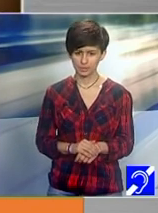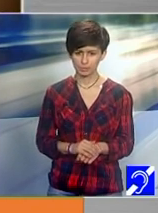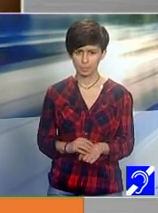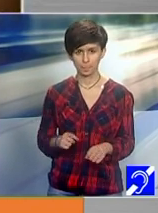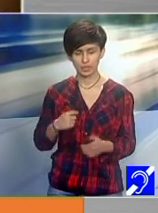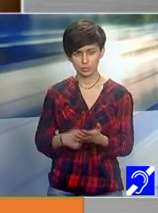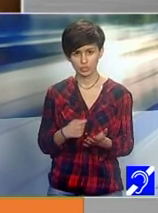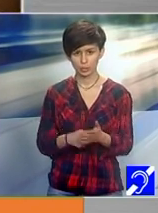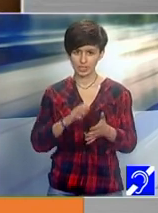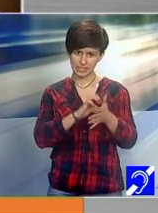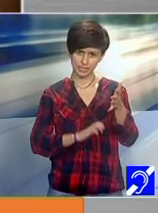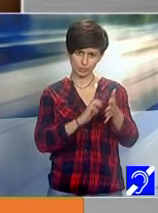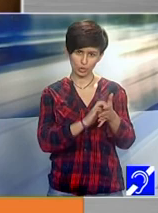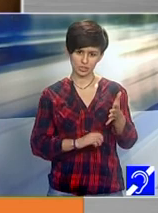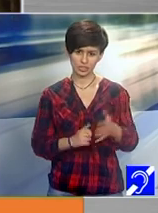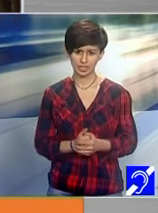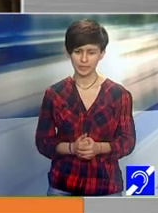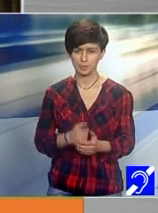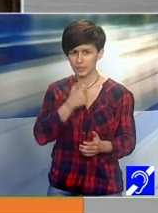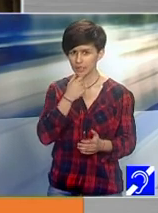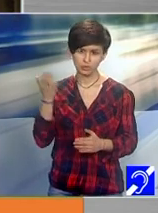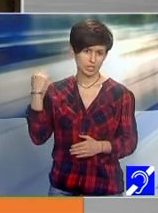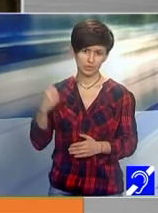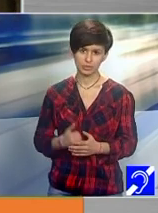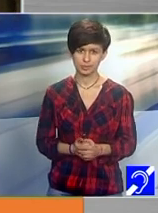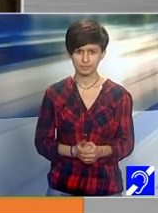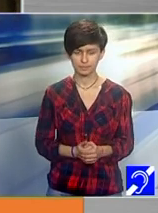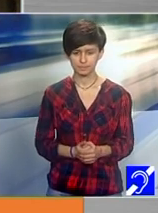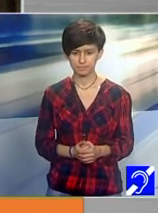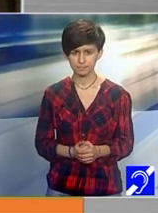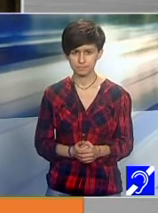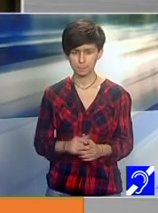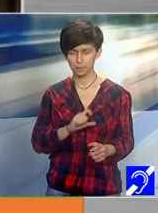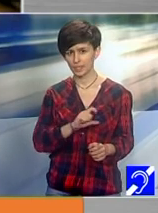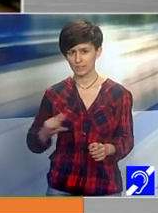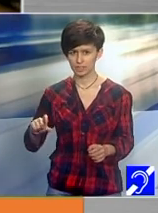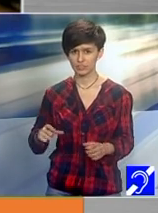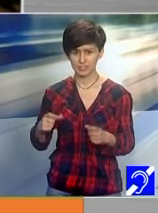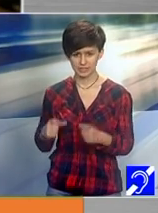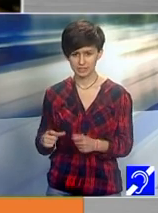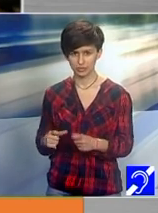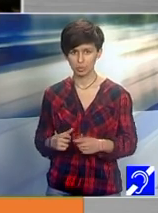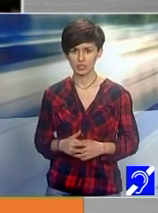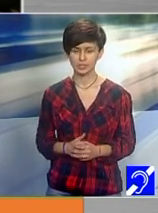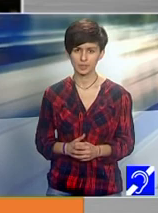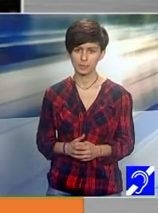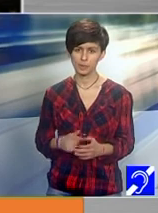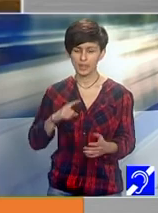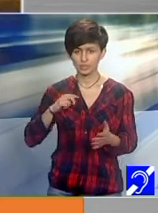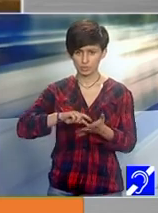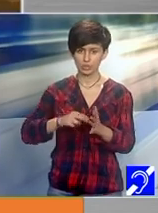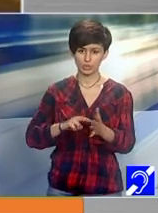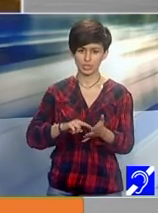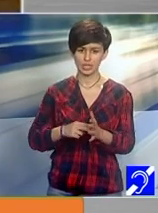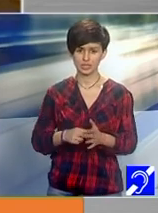impozitele, nu și-au plătit impozitele pe anul trecut. Vinovați de această situație, v-am spus, sunt organizațiile profesionale,